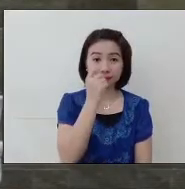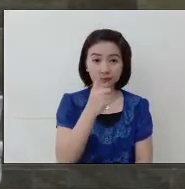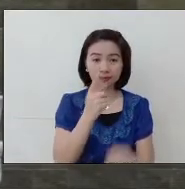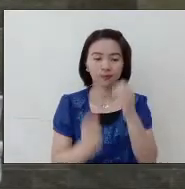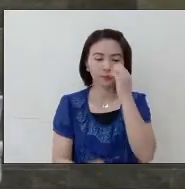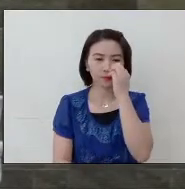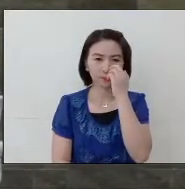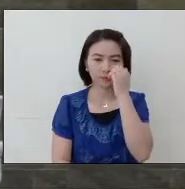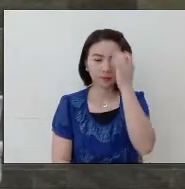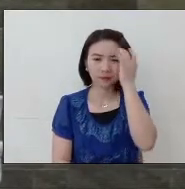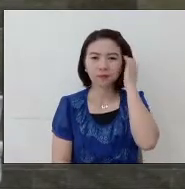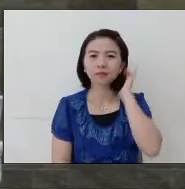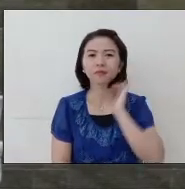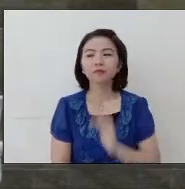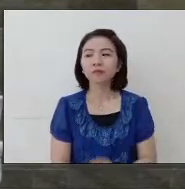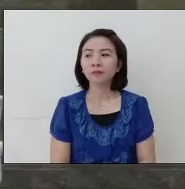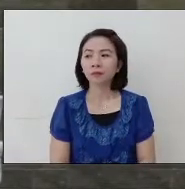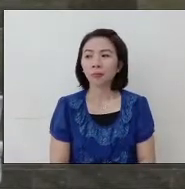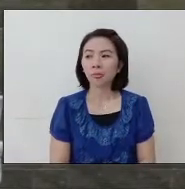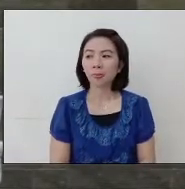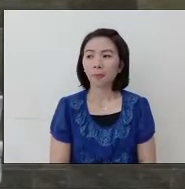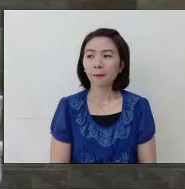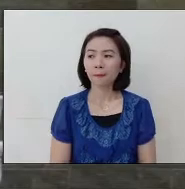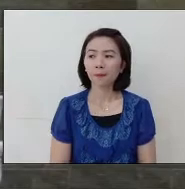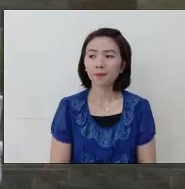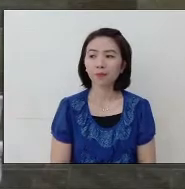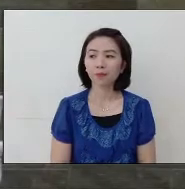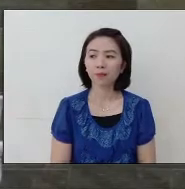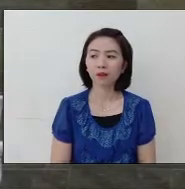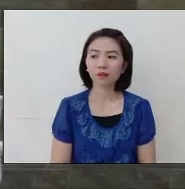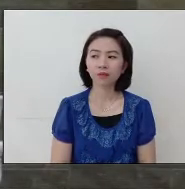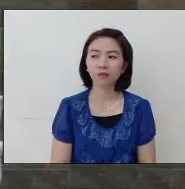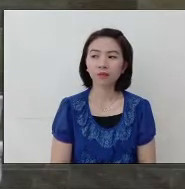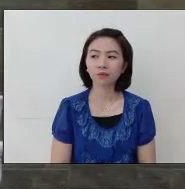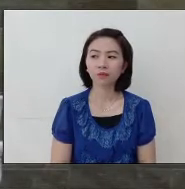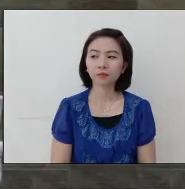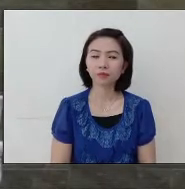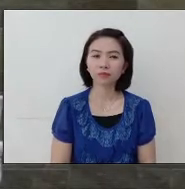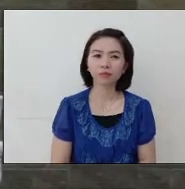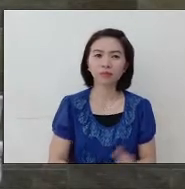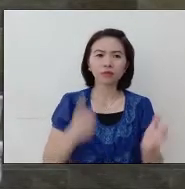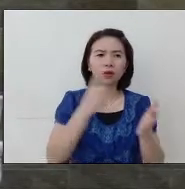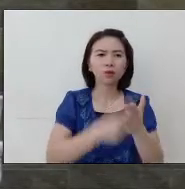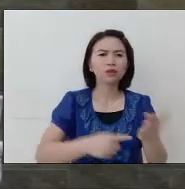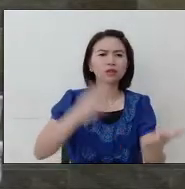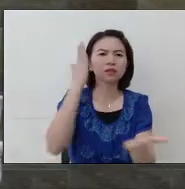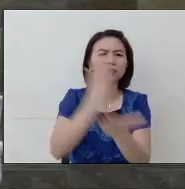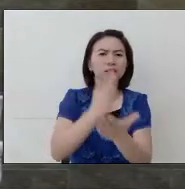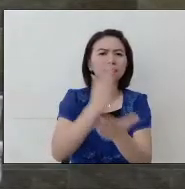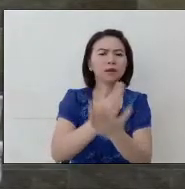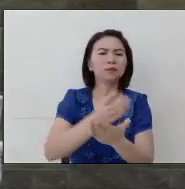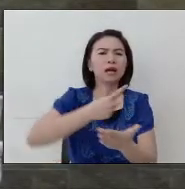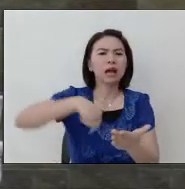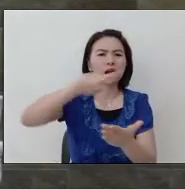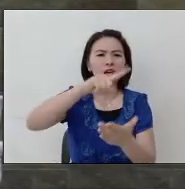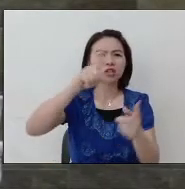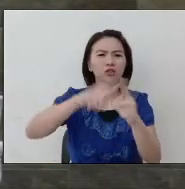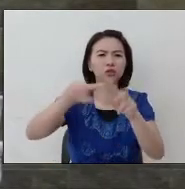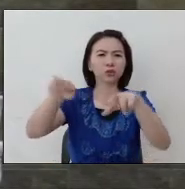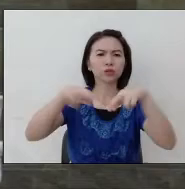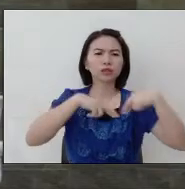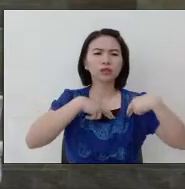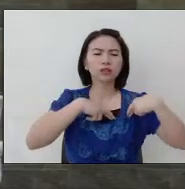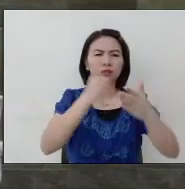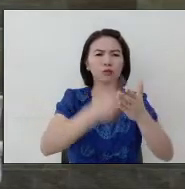Did you get that? Okay. Ano po yung nagsasagabal, nagiging sagabal sa pagtanggap natin ng